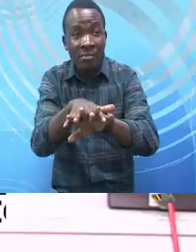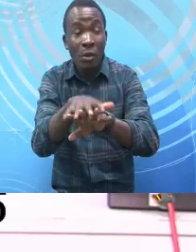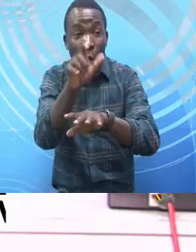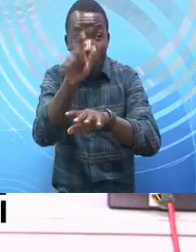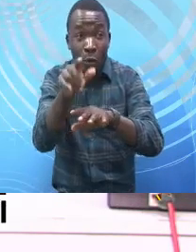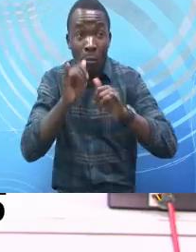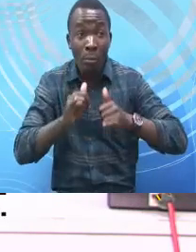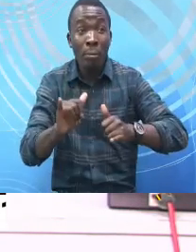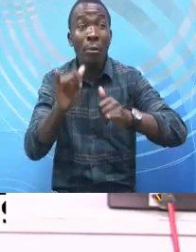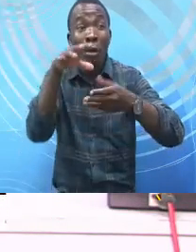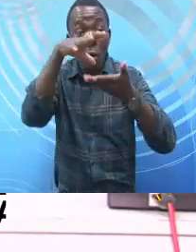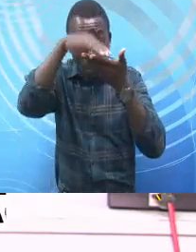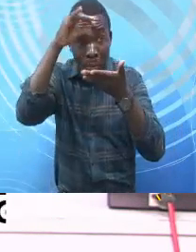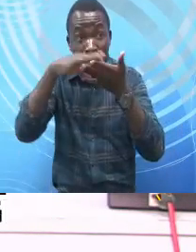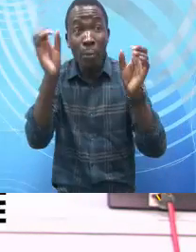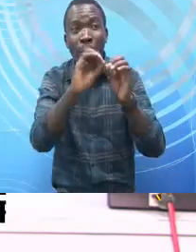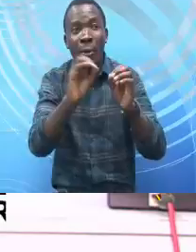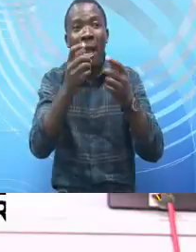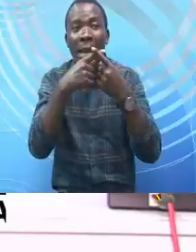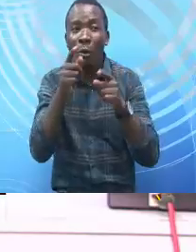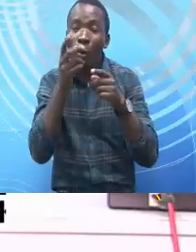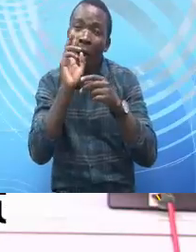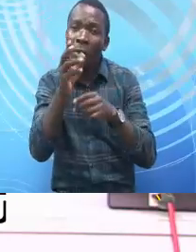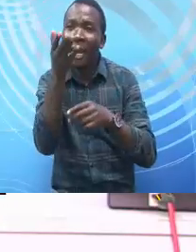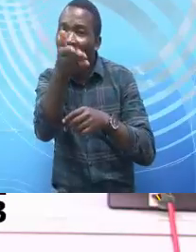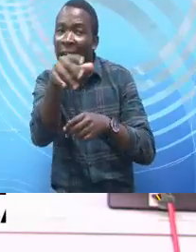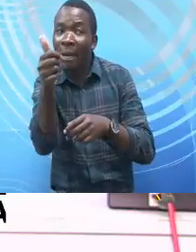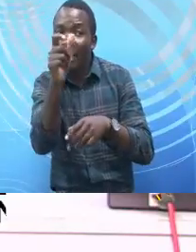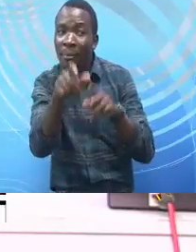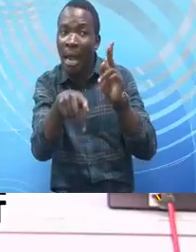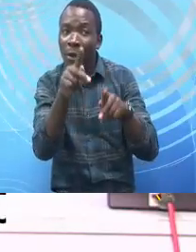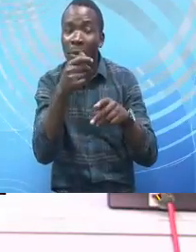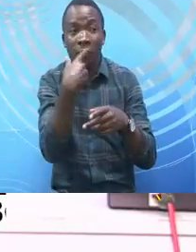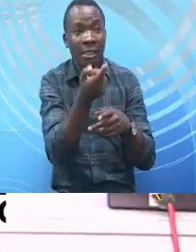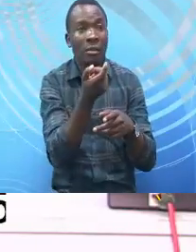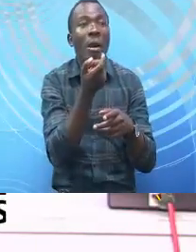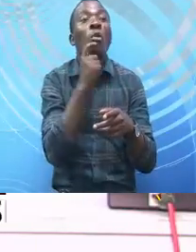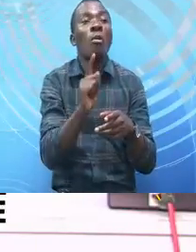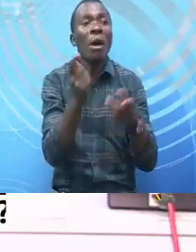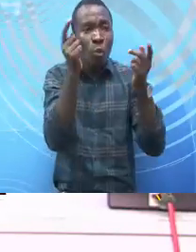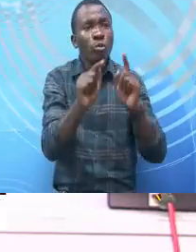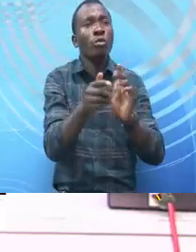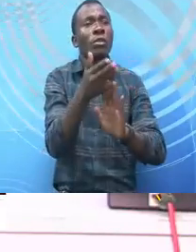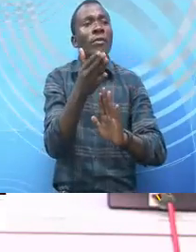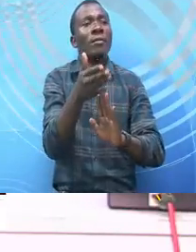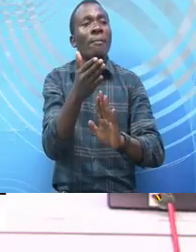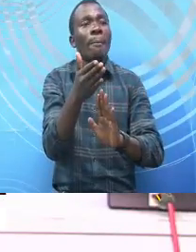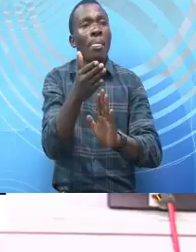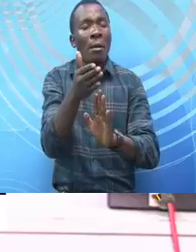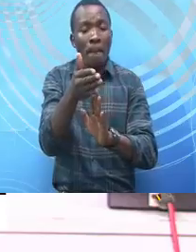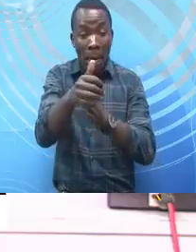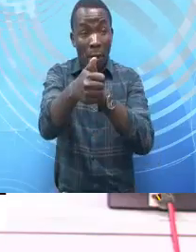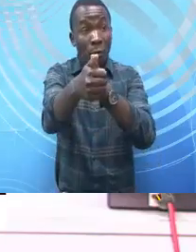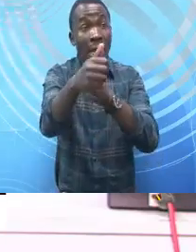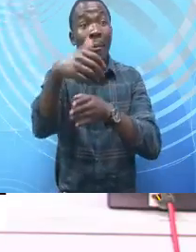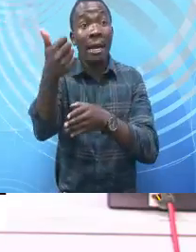bintu si byo yize ariko ugasanga hari abandi bantu bavuga uti bakwiye gufata iya mbere bakayobora abandi